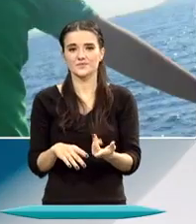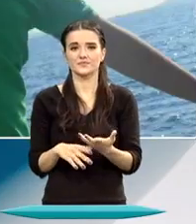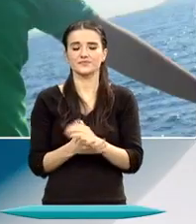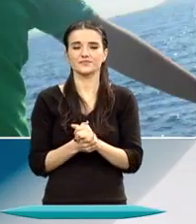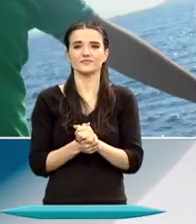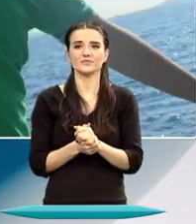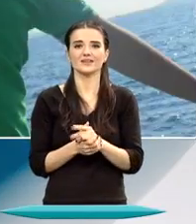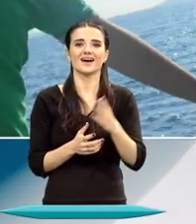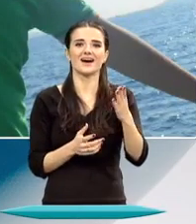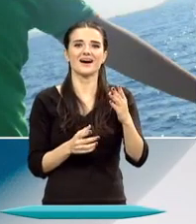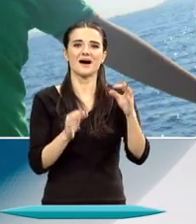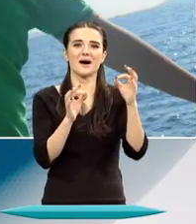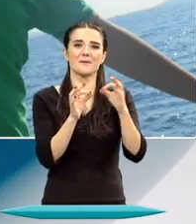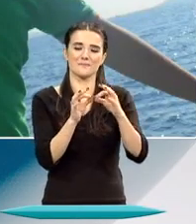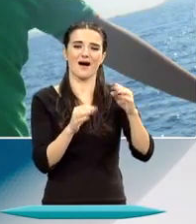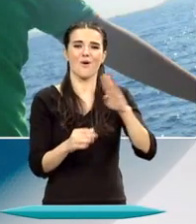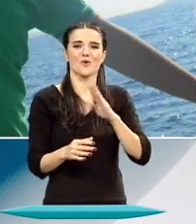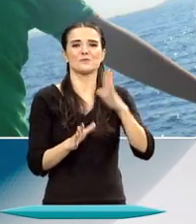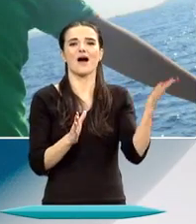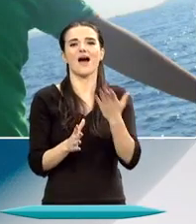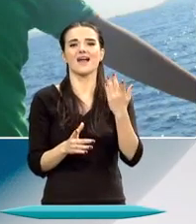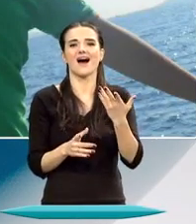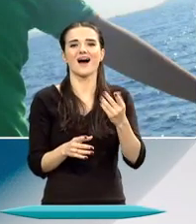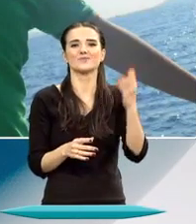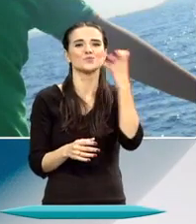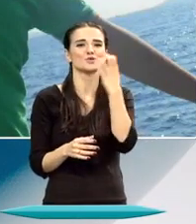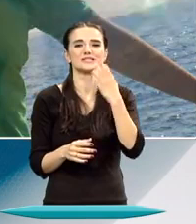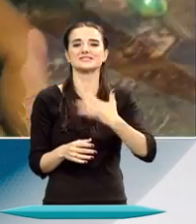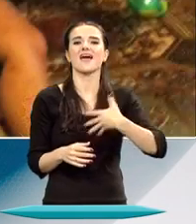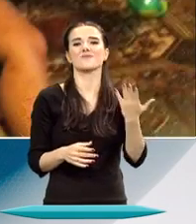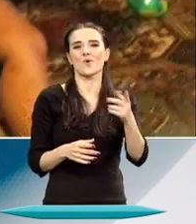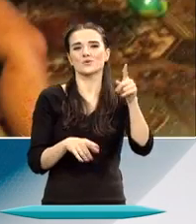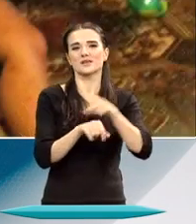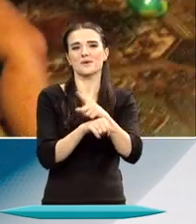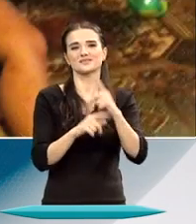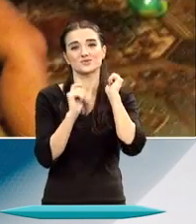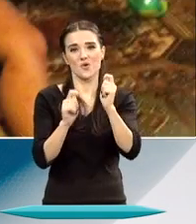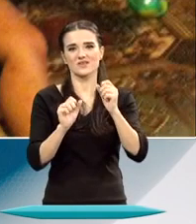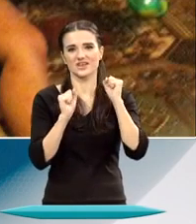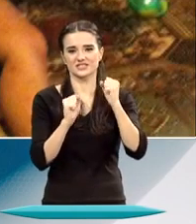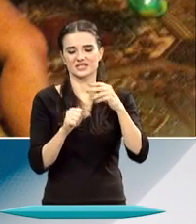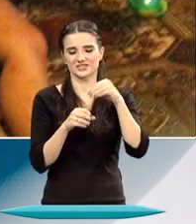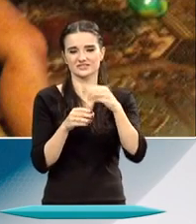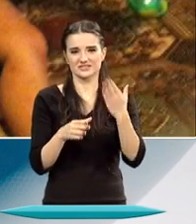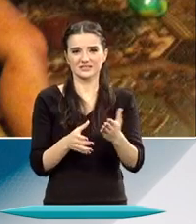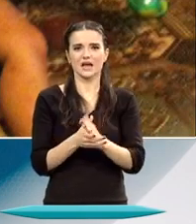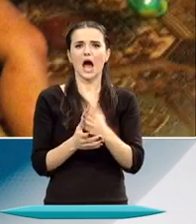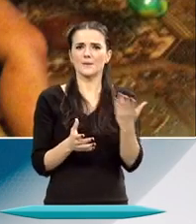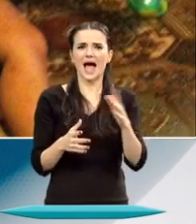arıyor. Hiç sevmiyor. Ragi müzik deyince diken diken oluyor. Ama hepsini denedik